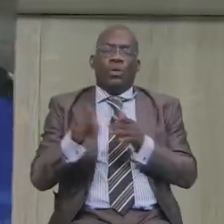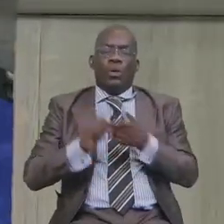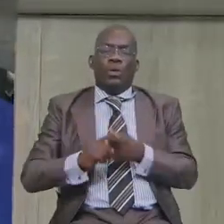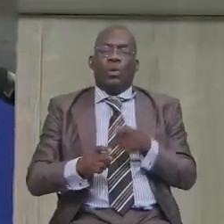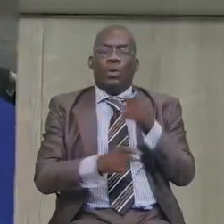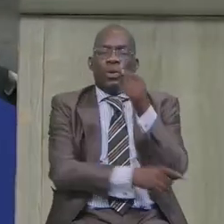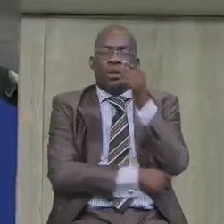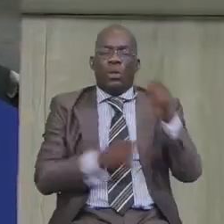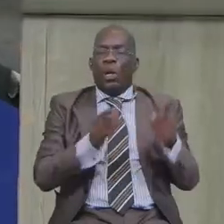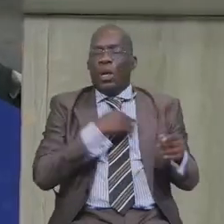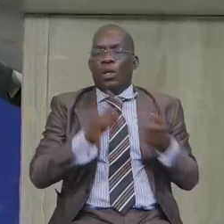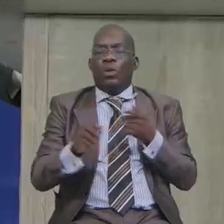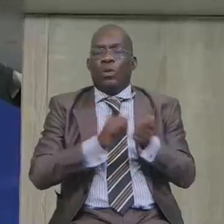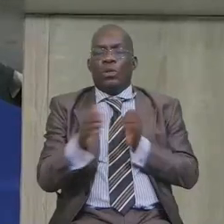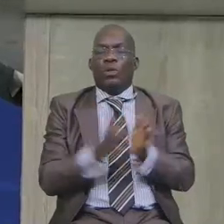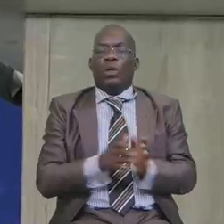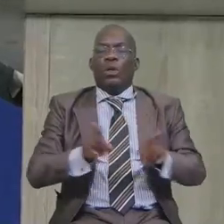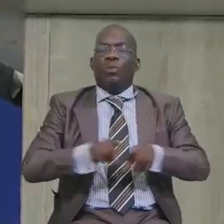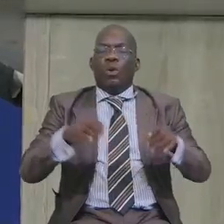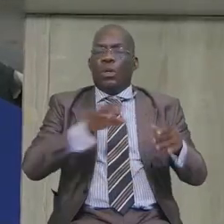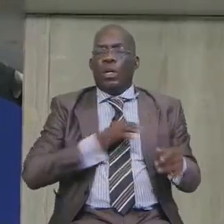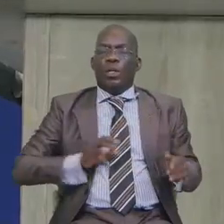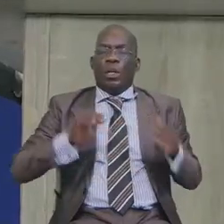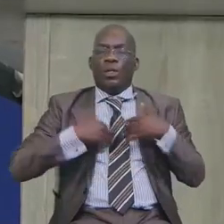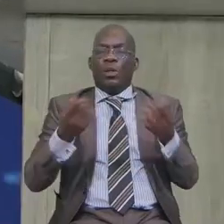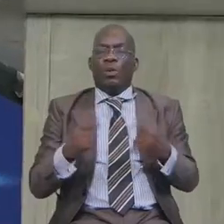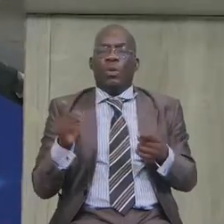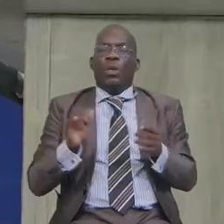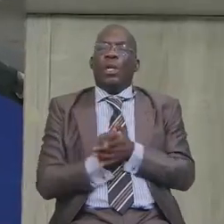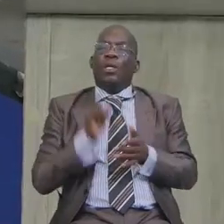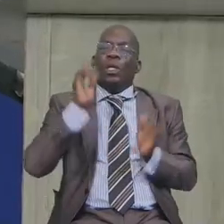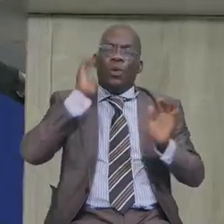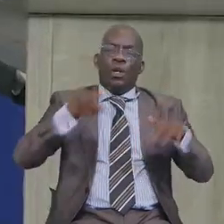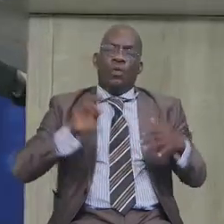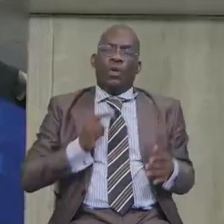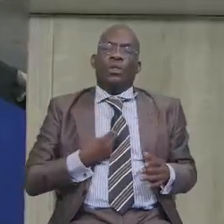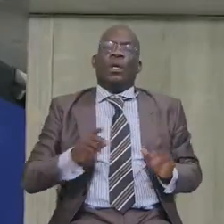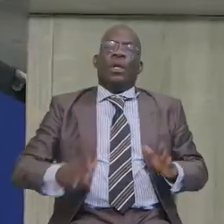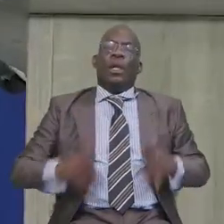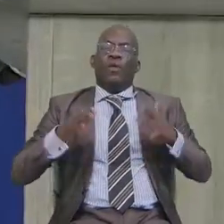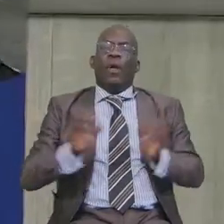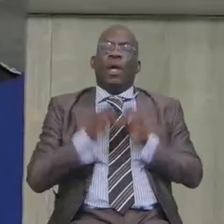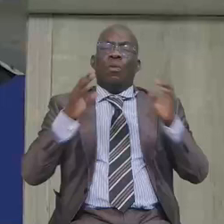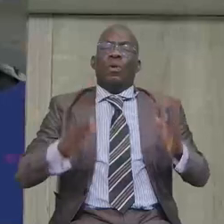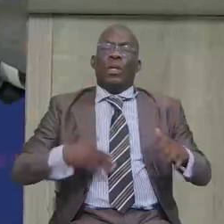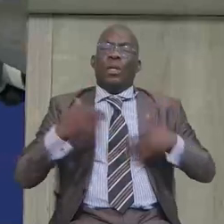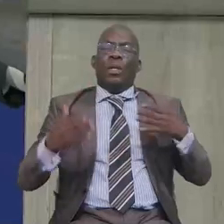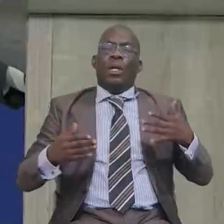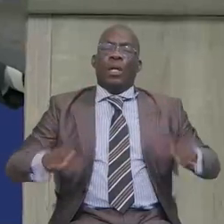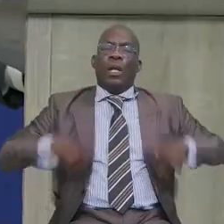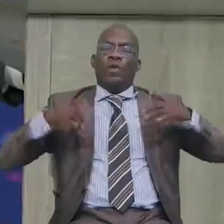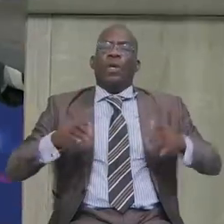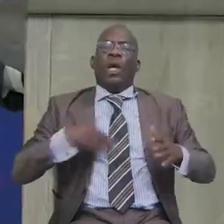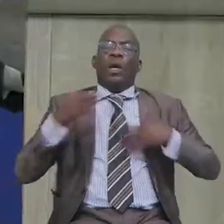venu pour nous donner la vie abondante, la vie enthousiaste, la vie joyeuse, la vie